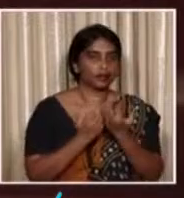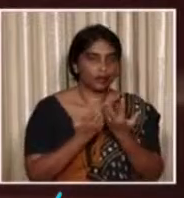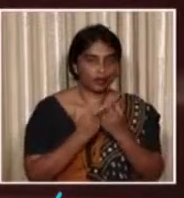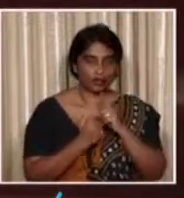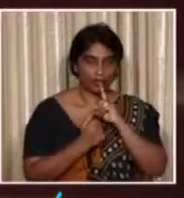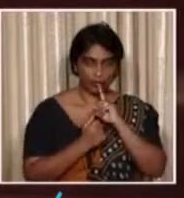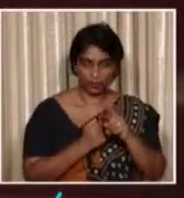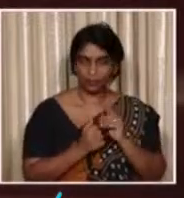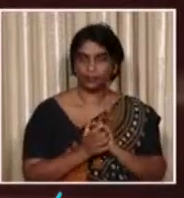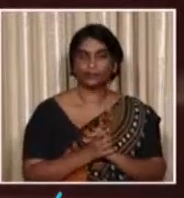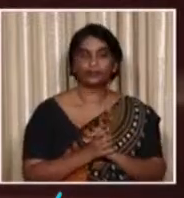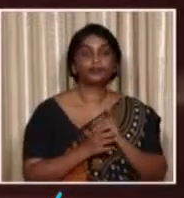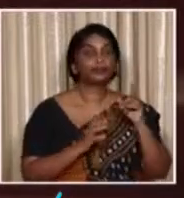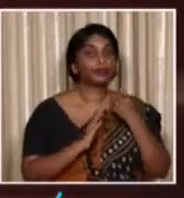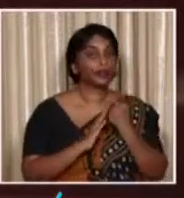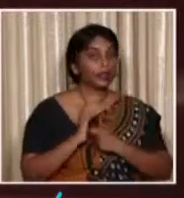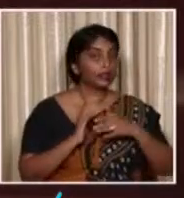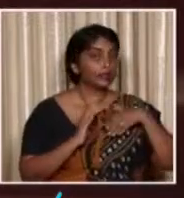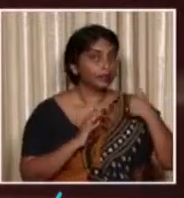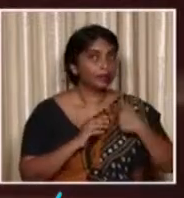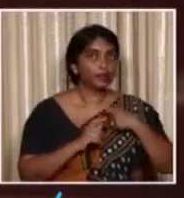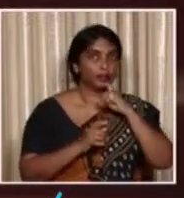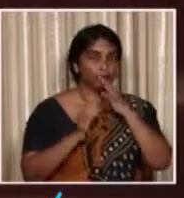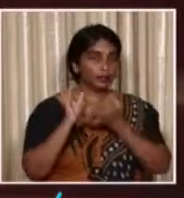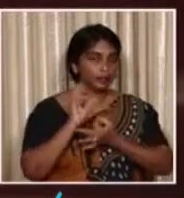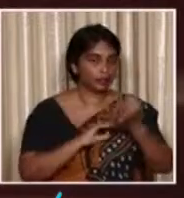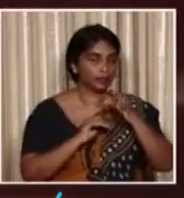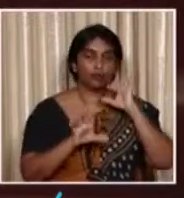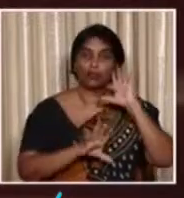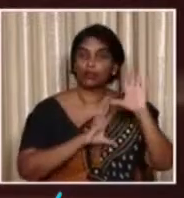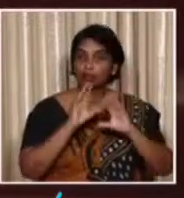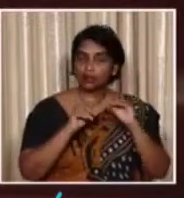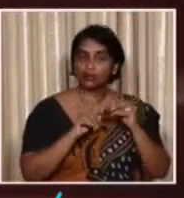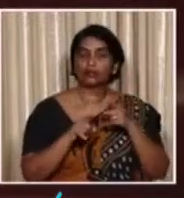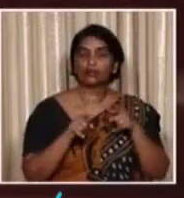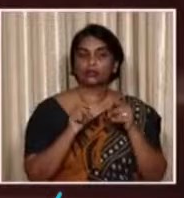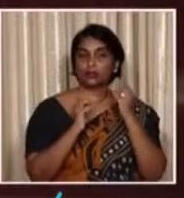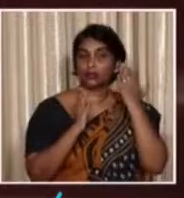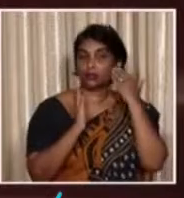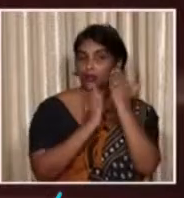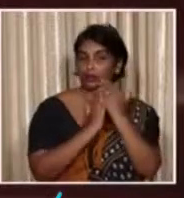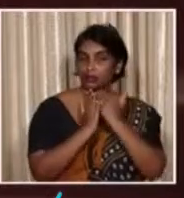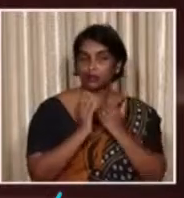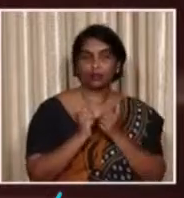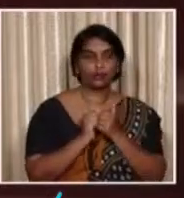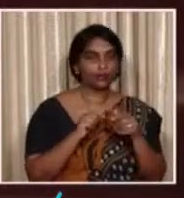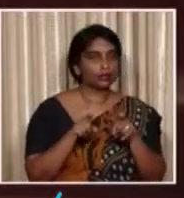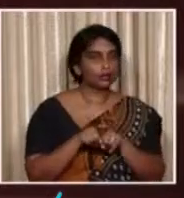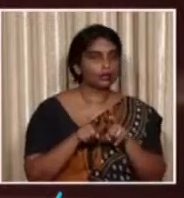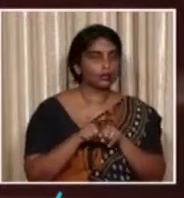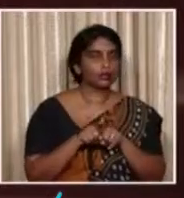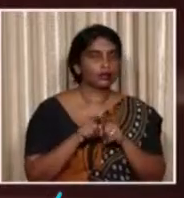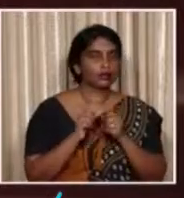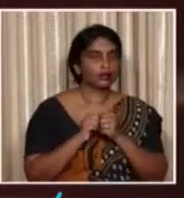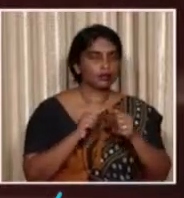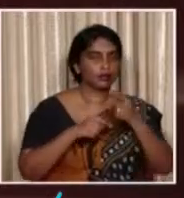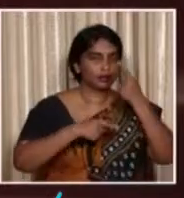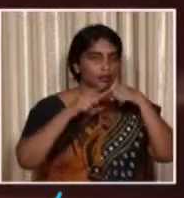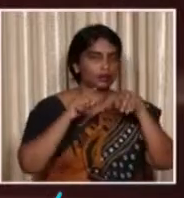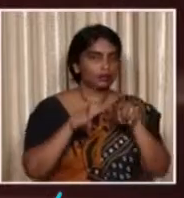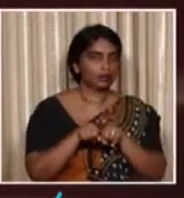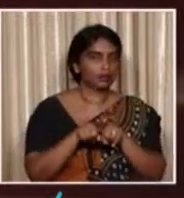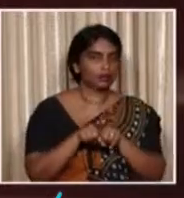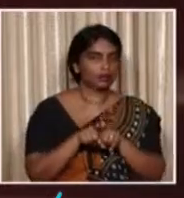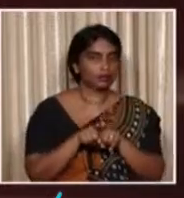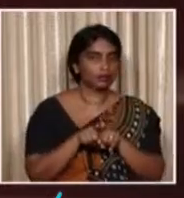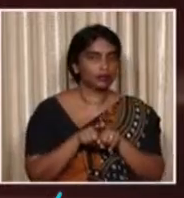ඇත. නීතිපතිවරයා නඩු පැවැරීමට අවශ්‍ය තොරතුරු සහ දත්ත ලබා ගන්නේ මීපා ආයතනයේනි. ඔහු